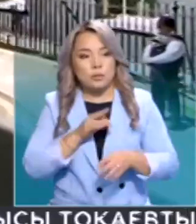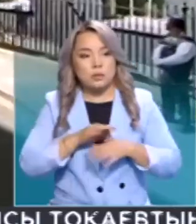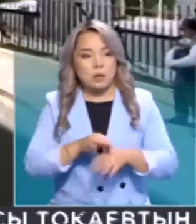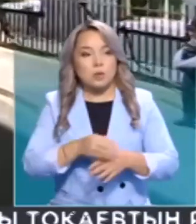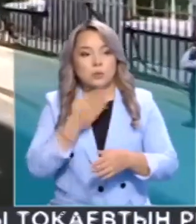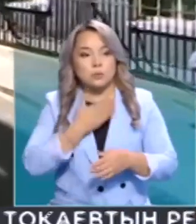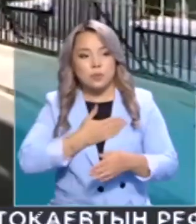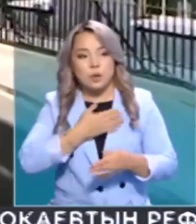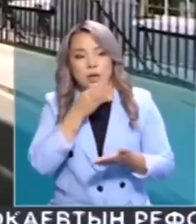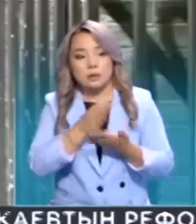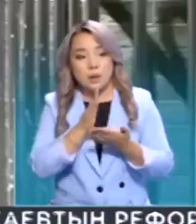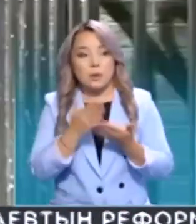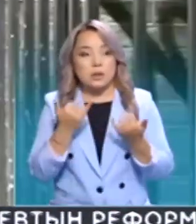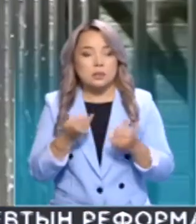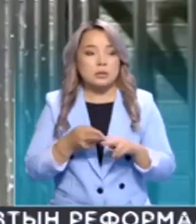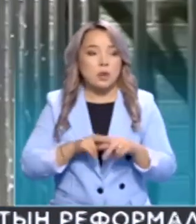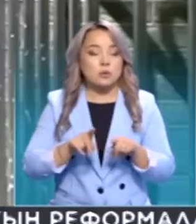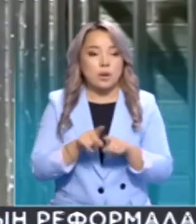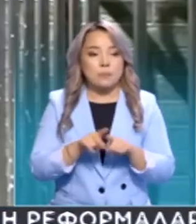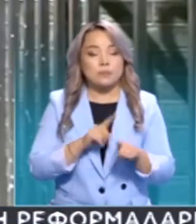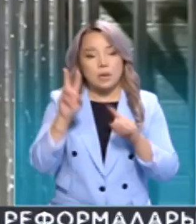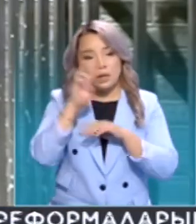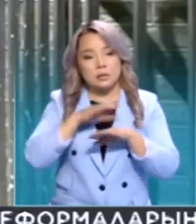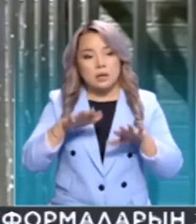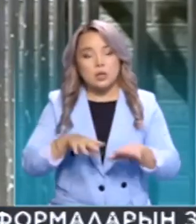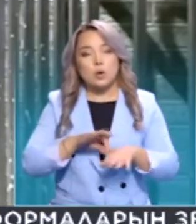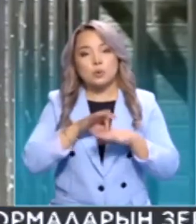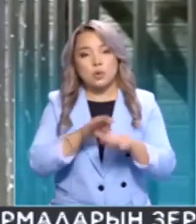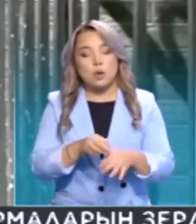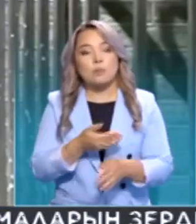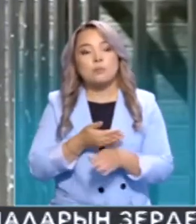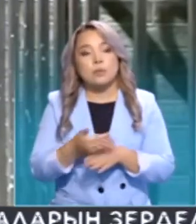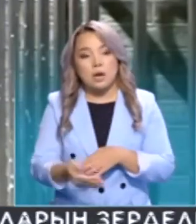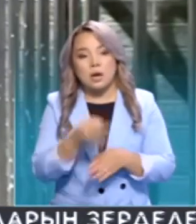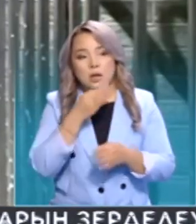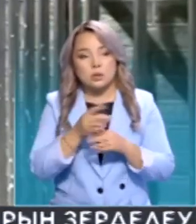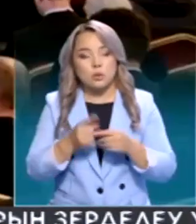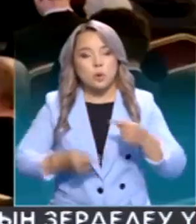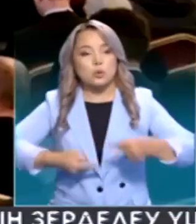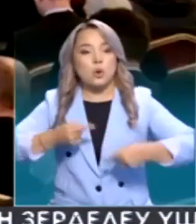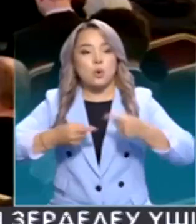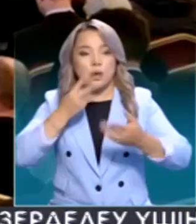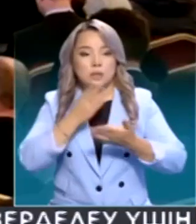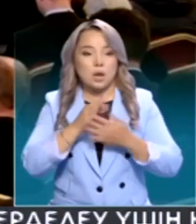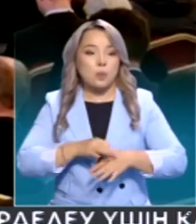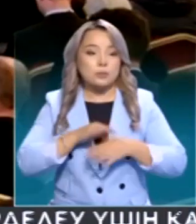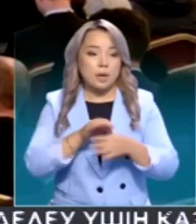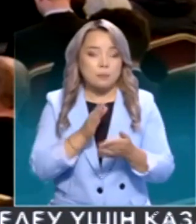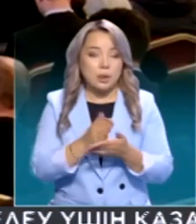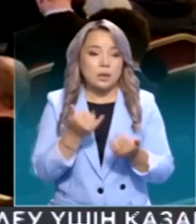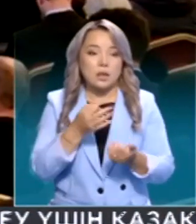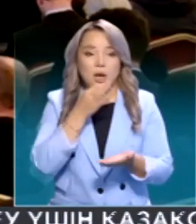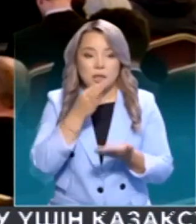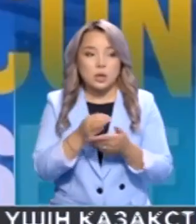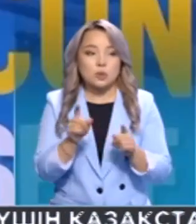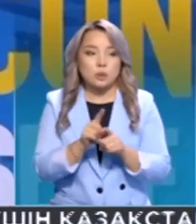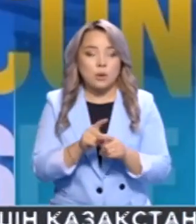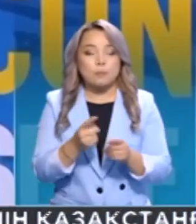ол пандемия кезінде резиденциясында кеш өткізгені үшін үлкен дауғарында. Джонсон өзіне тағылған